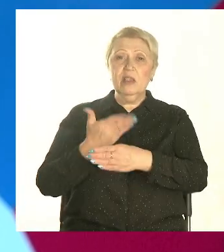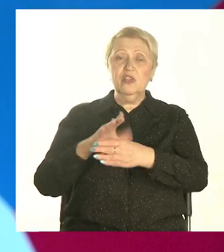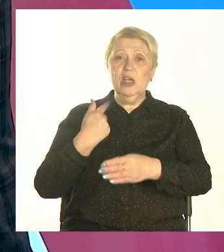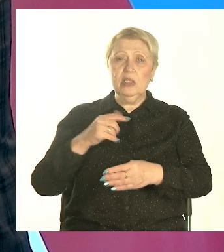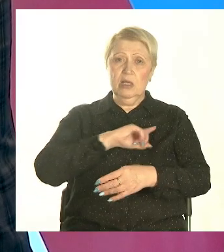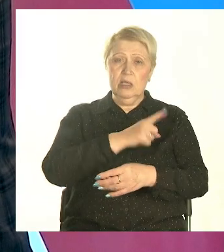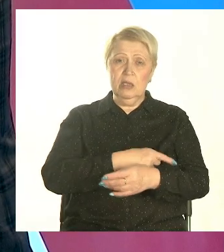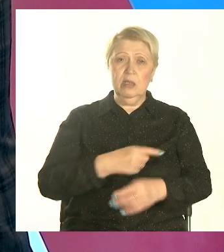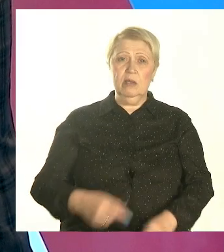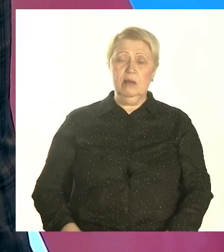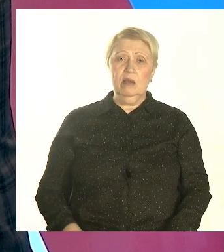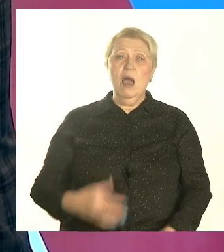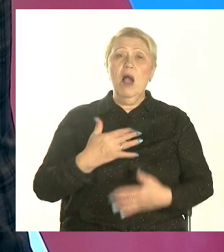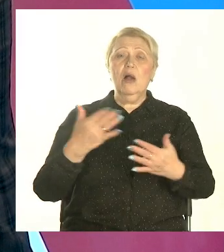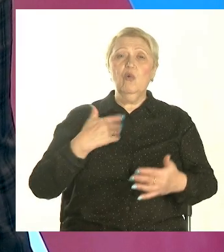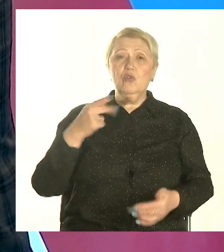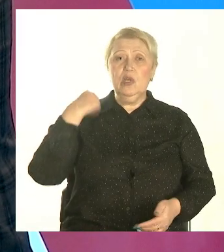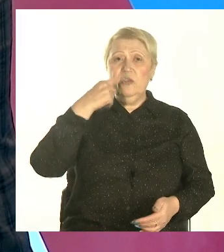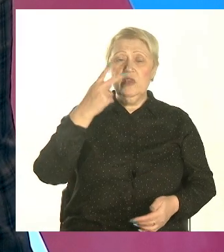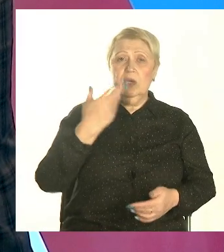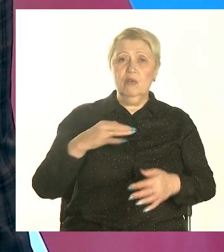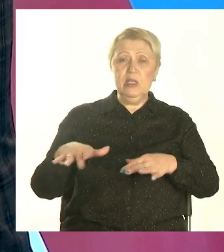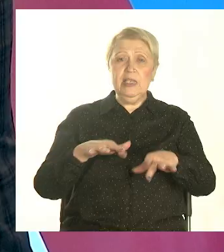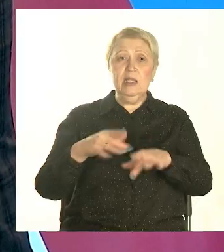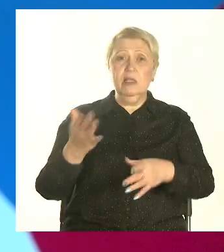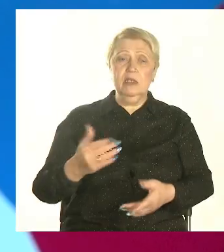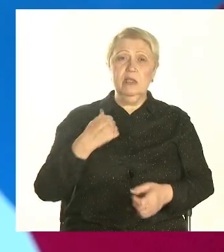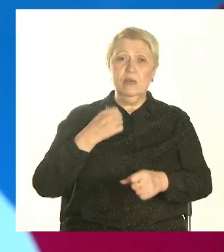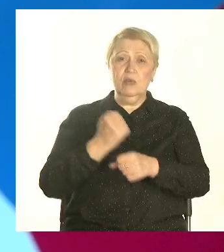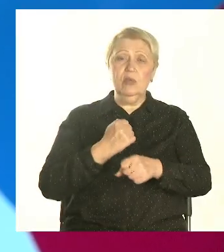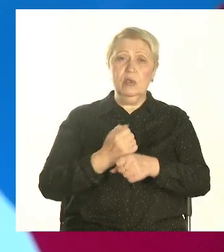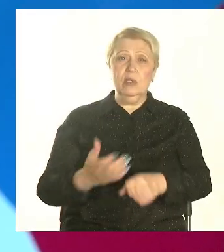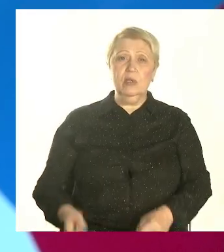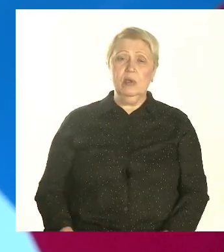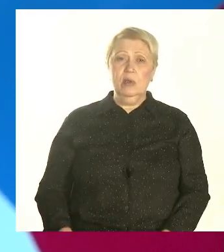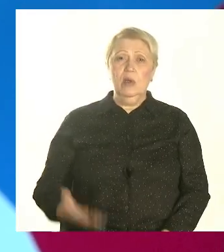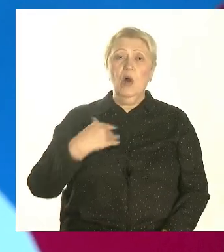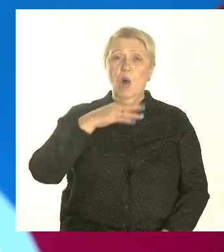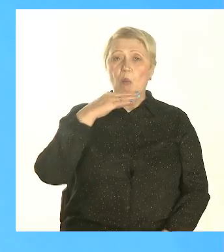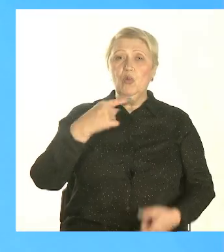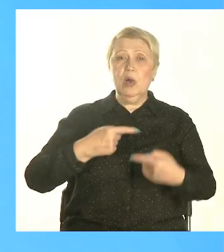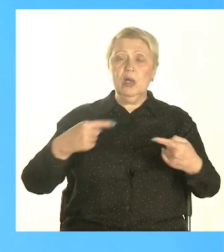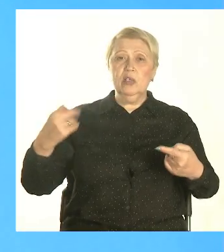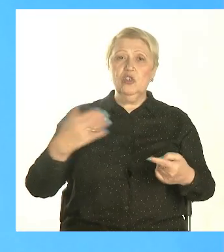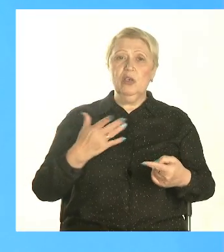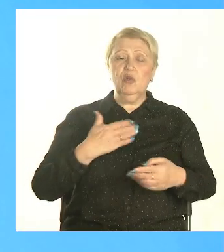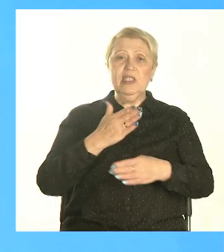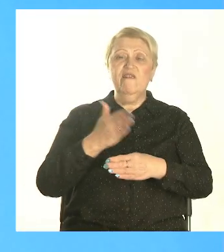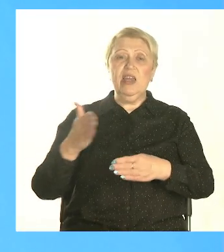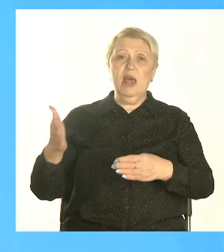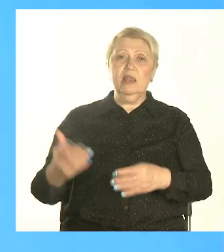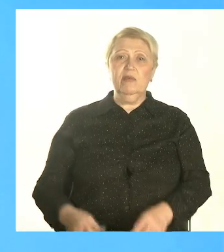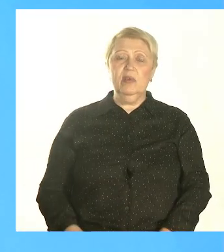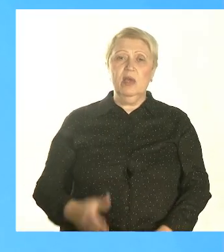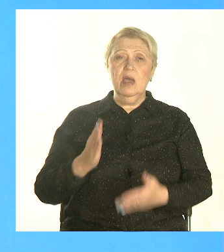вида деятельности. Ну, да, деятельности. Ну, например, у нас же не так много вариантов, чего много можно... Много вариантов, много. Много, на самом много деле? Вариантов. И сейчас такие